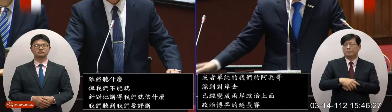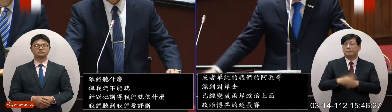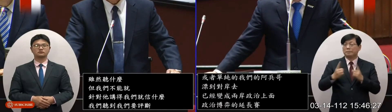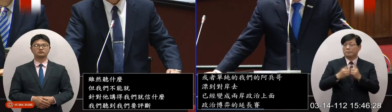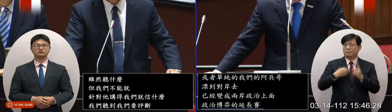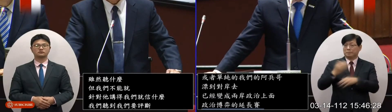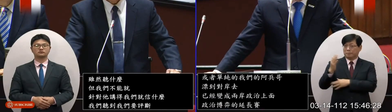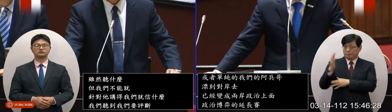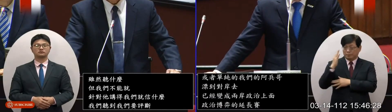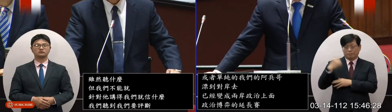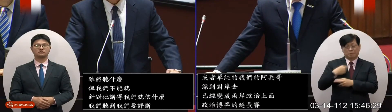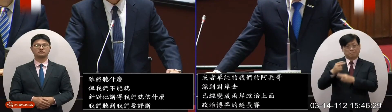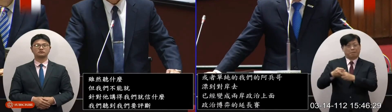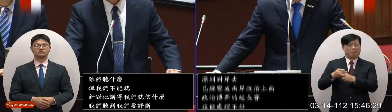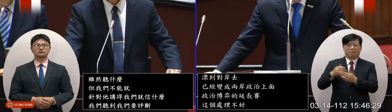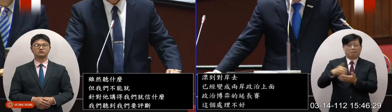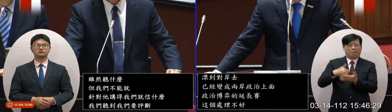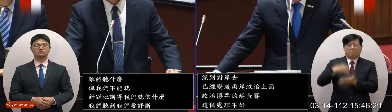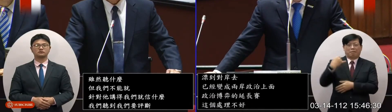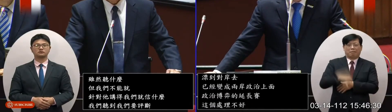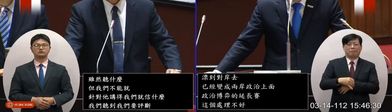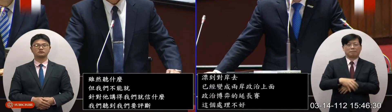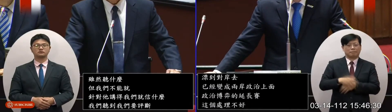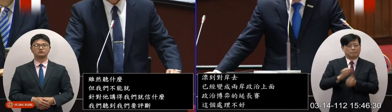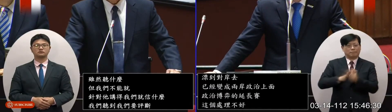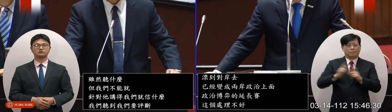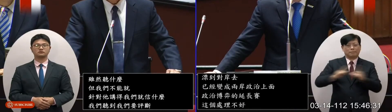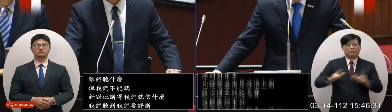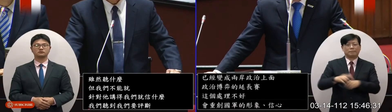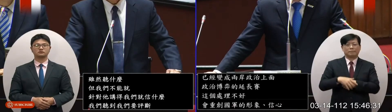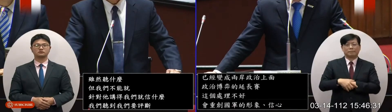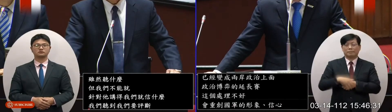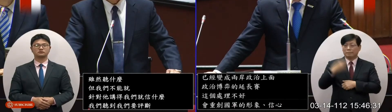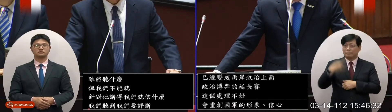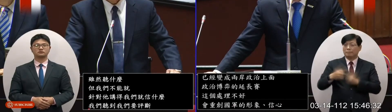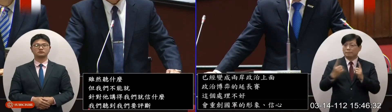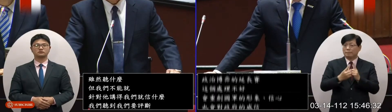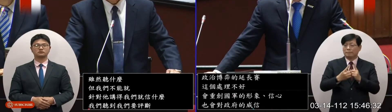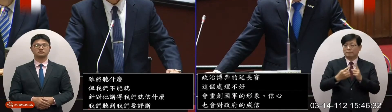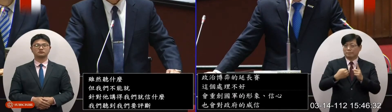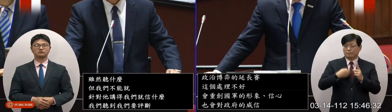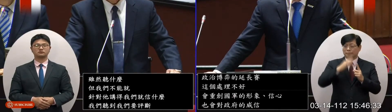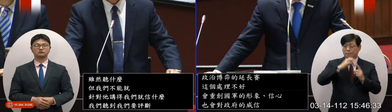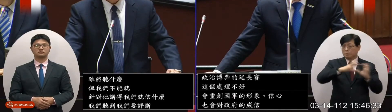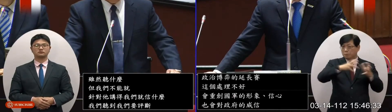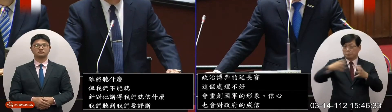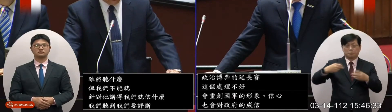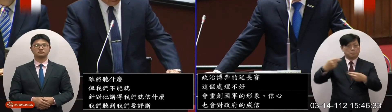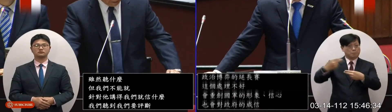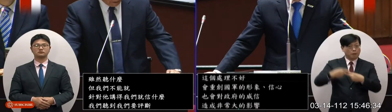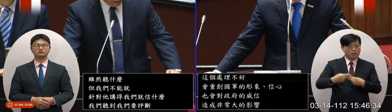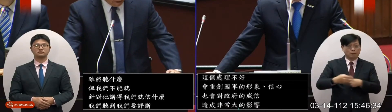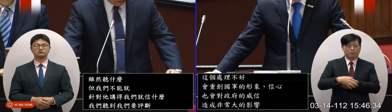也会对政府的威信造成非常大的影响，更会对我们的国际信